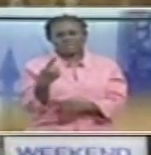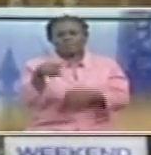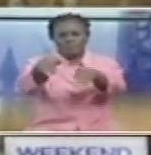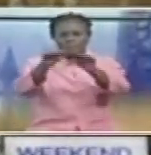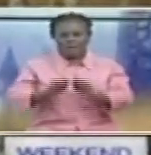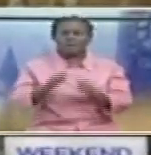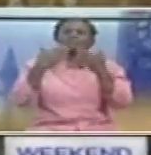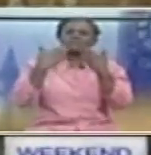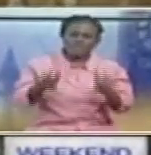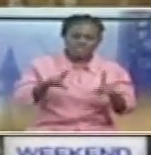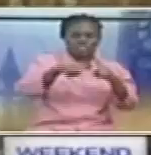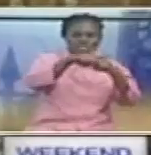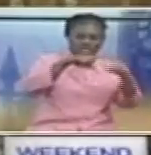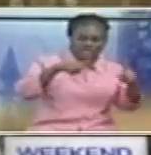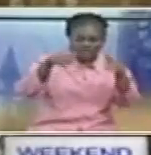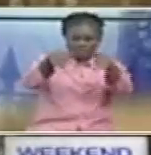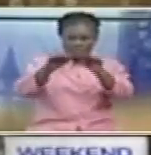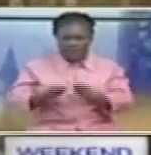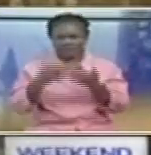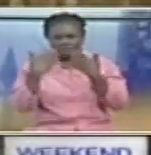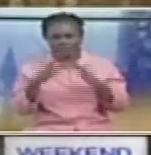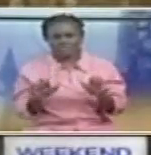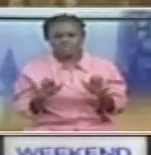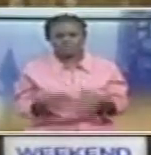washamzika, walimuua na wakamzika.